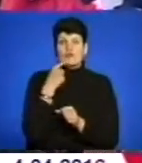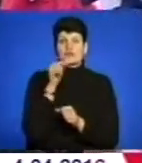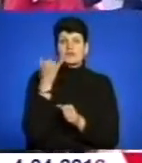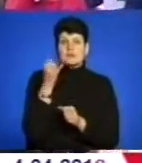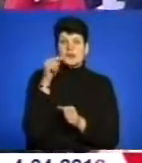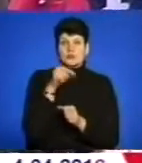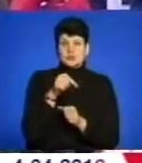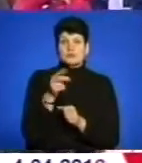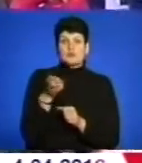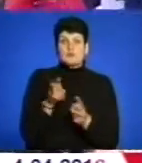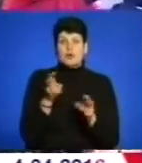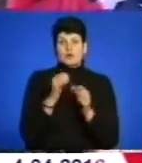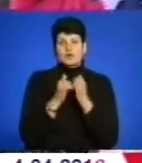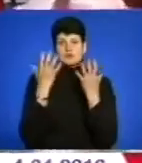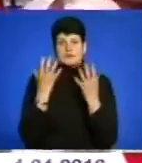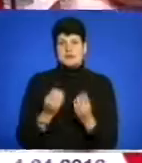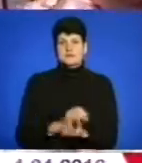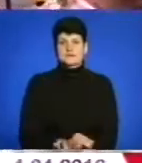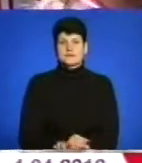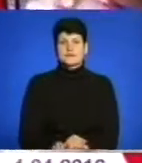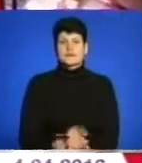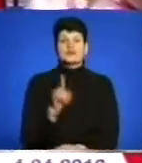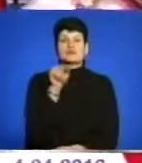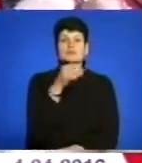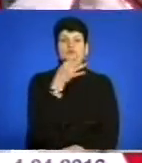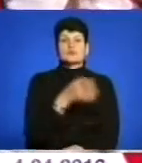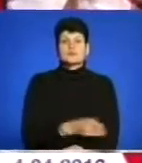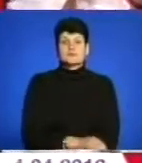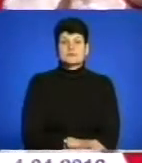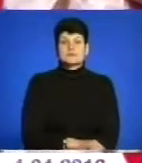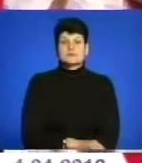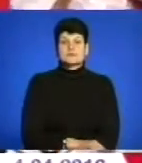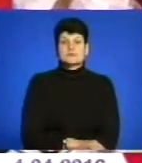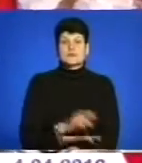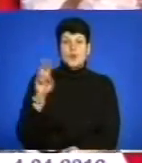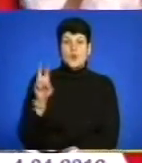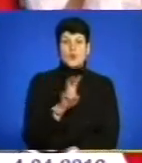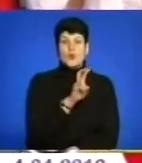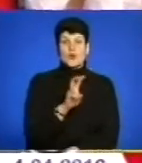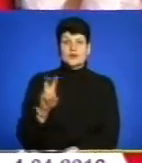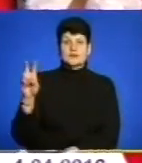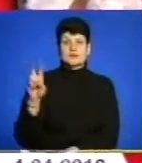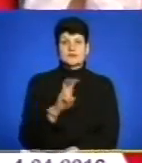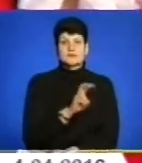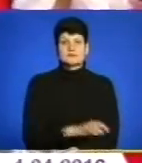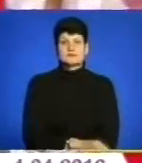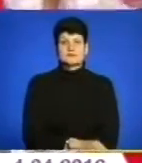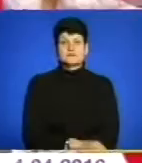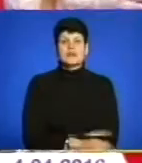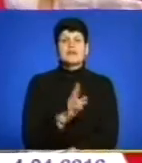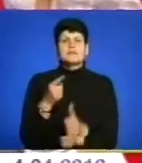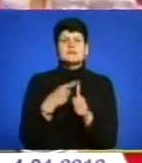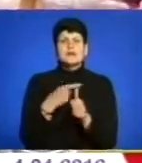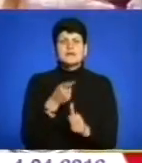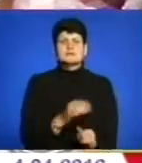тепер сюди будуть приходити щодня. Що тобі сподобалося? Скажи, гойдалочка. Водочка. А як тебе